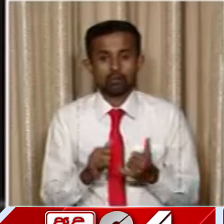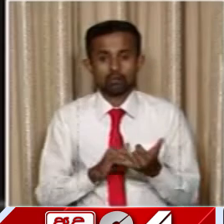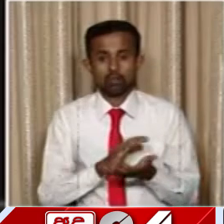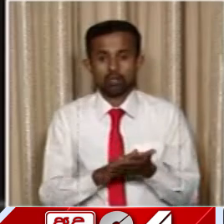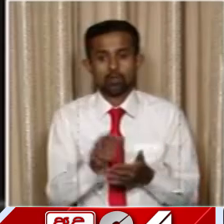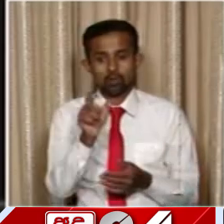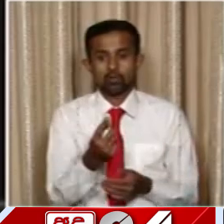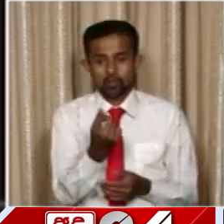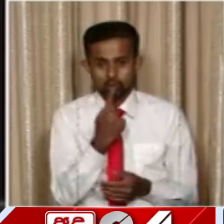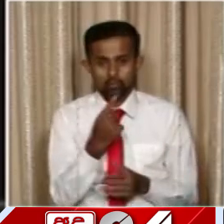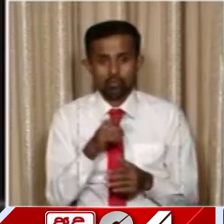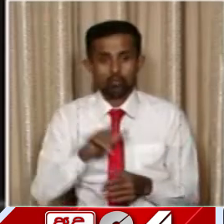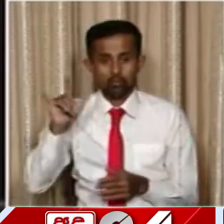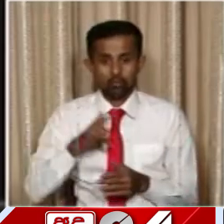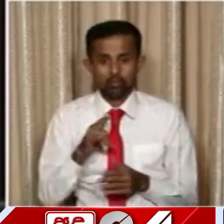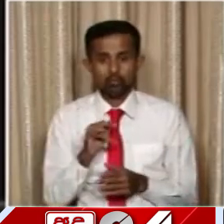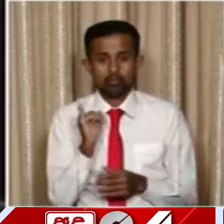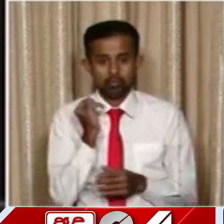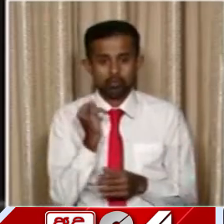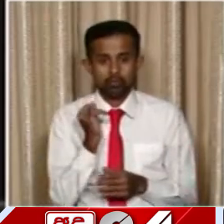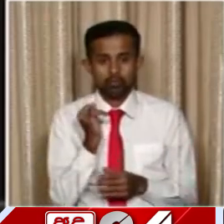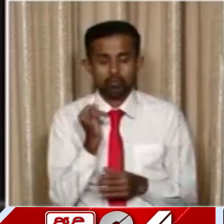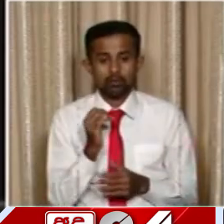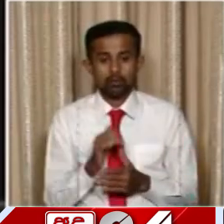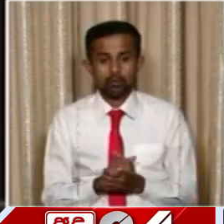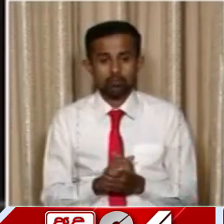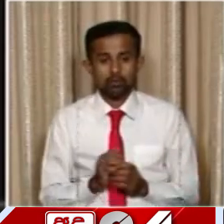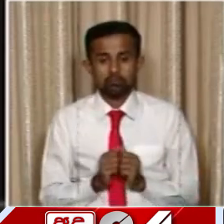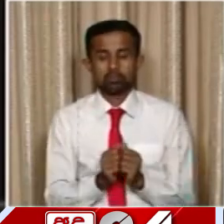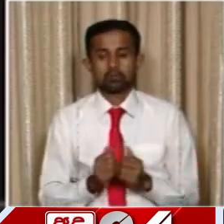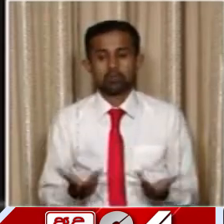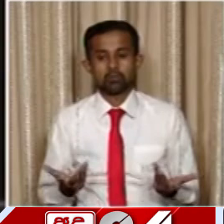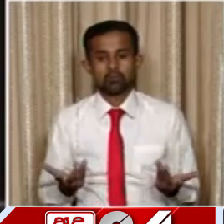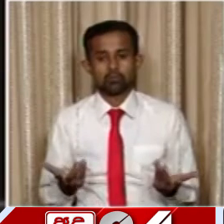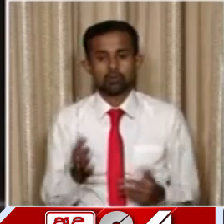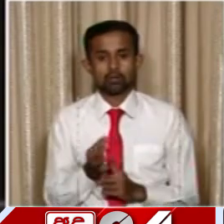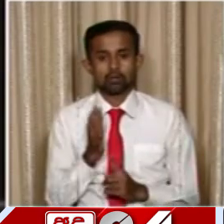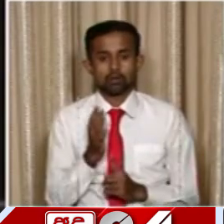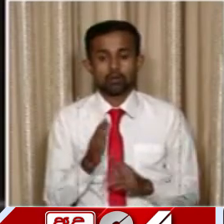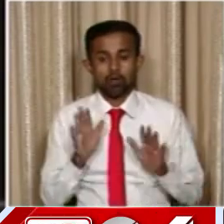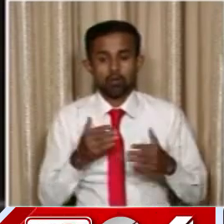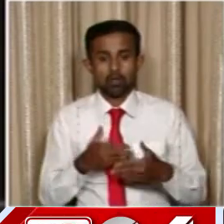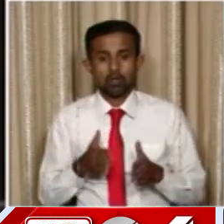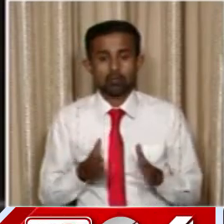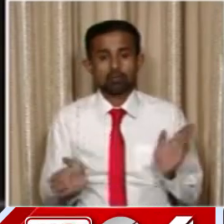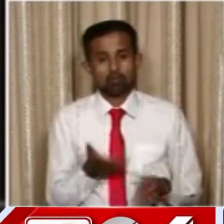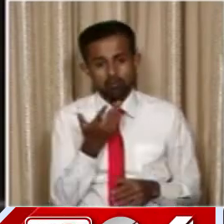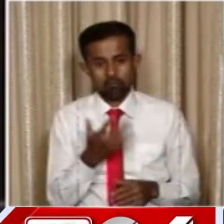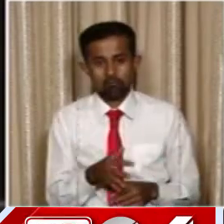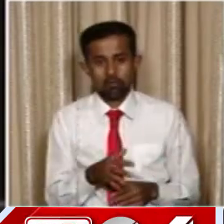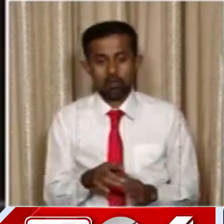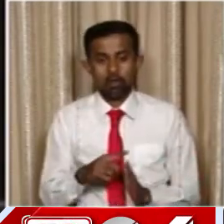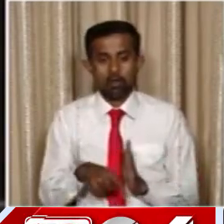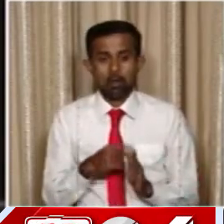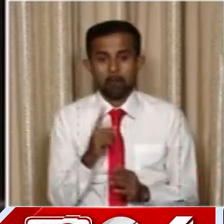ඔබතුමා කතා කරා ඉම්පෝට් එක්ස්පෝට් කන්ට්‍රෝල් ජෙනරල්. හැබැයි කවදදාකවත් මේක කරගන්න බැරි වුණා. ජනාධිපතිතුමාට අවසානයේ කැබිනට් එකට යන්න සිද්ධ වුණා.